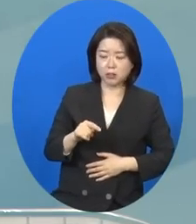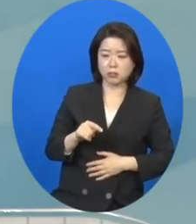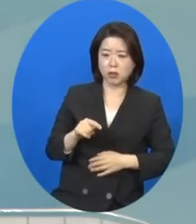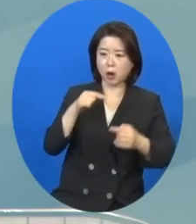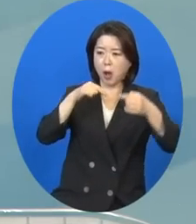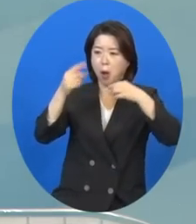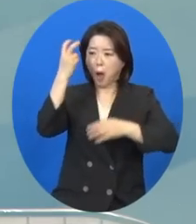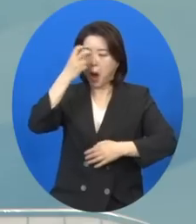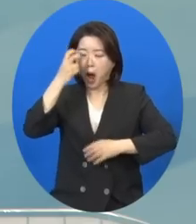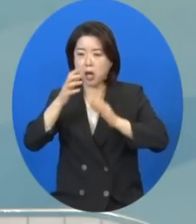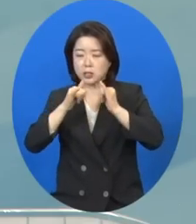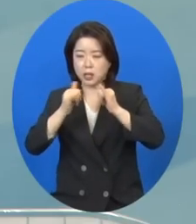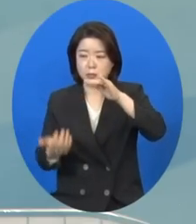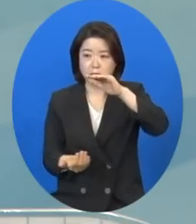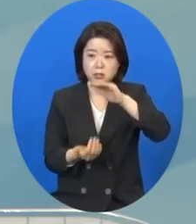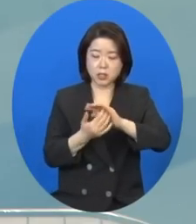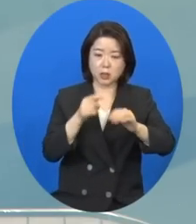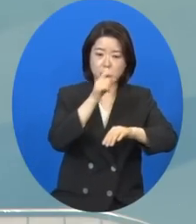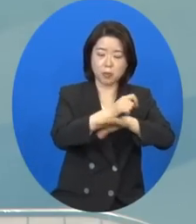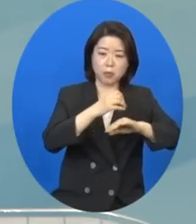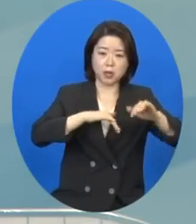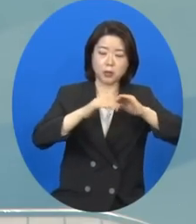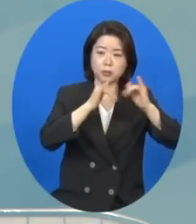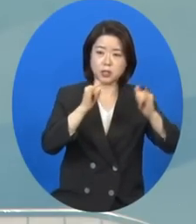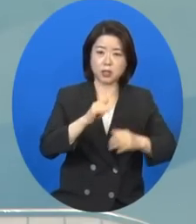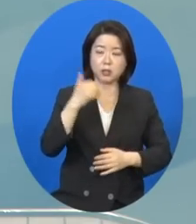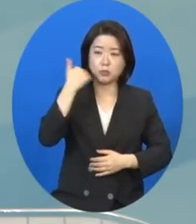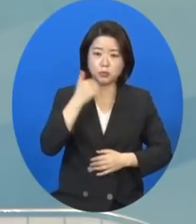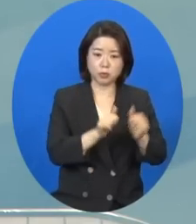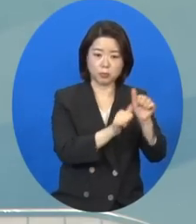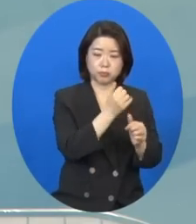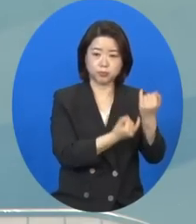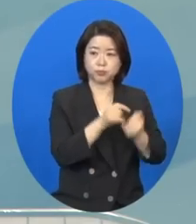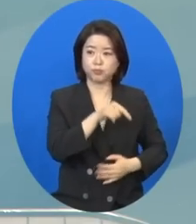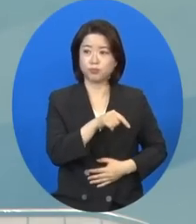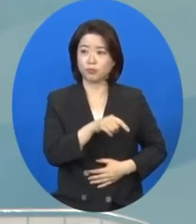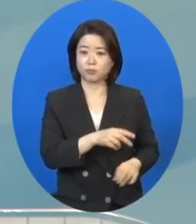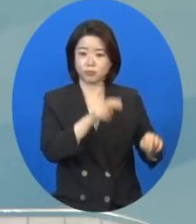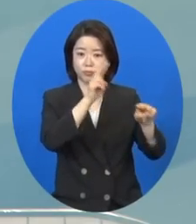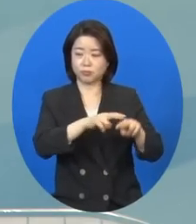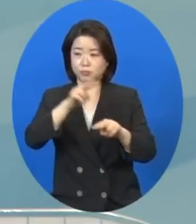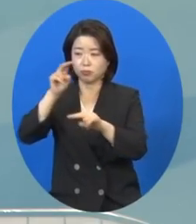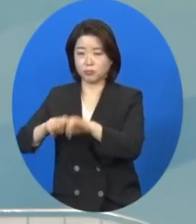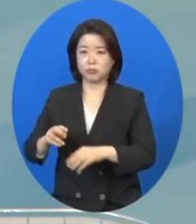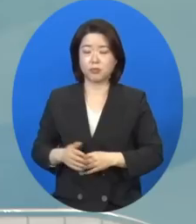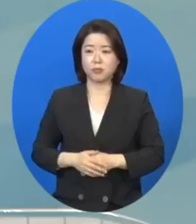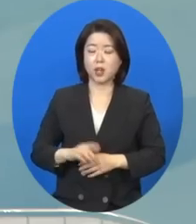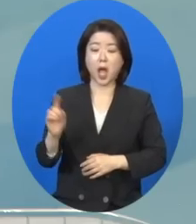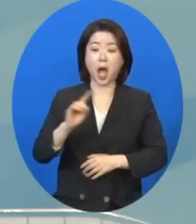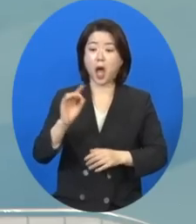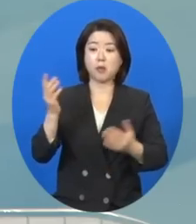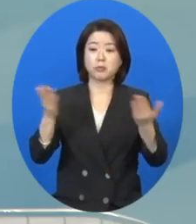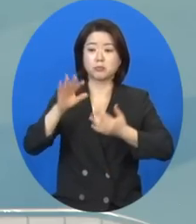치료해야 될 최고 행정권자가 본인이에요 피고입니다 아무런 일도 하지 않는 거예요 사법위원회 결정이